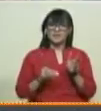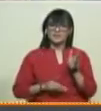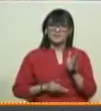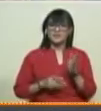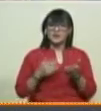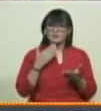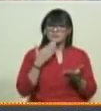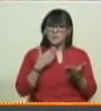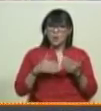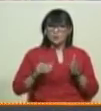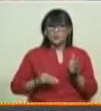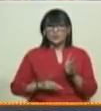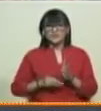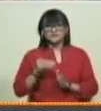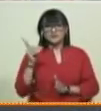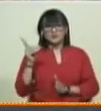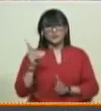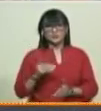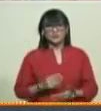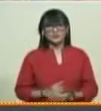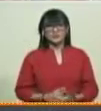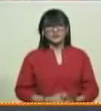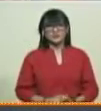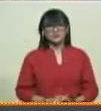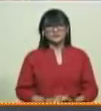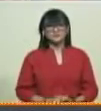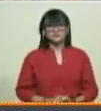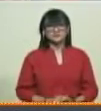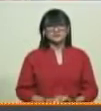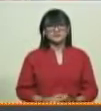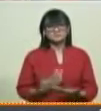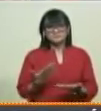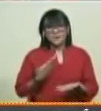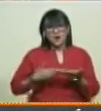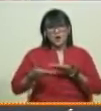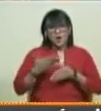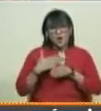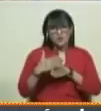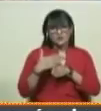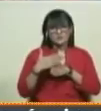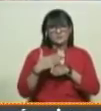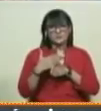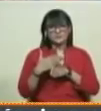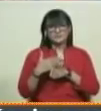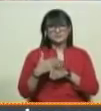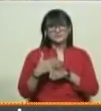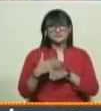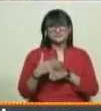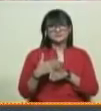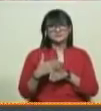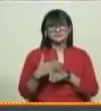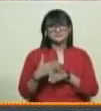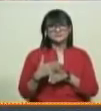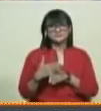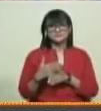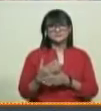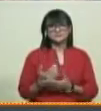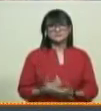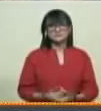desarrollar por todos aspectos nuestra colaboración mutua en joint